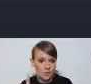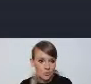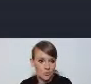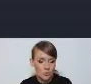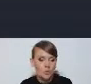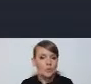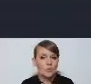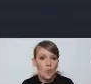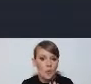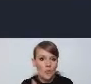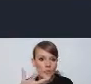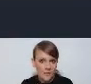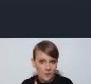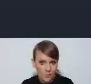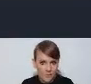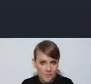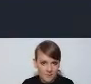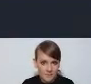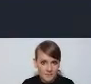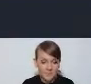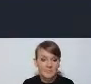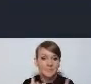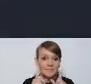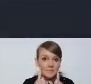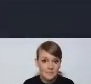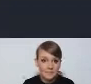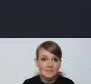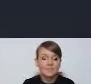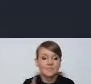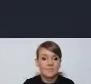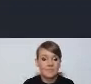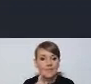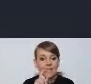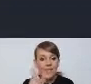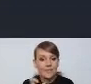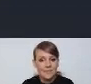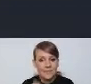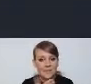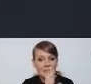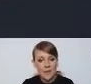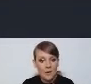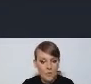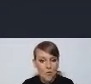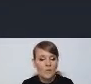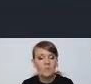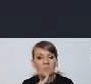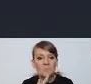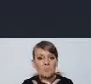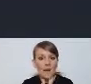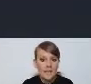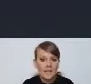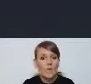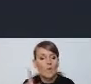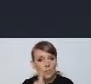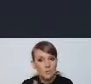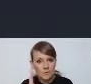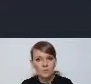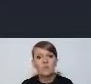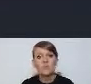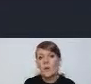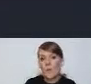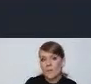sposobie wydatkowania. Bo tak naprawdę, jak pokazują definicje takie międzynarodowe partnerstwa publiczno-prywatnego, to one